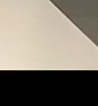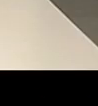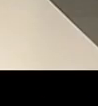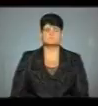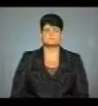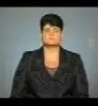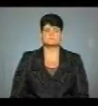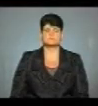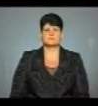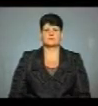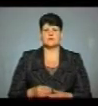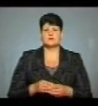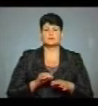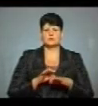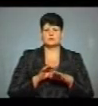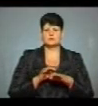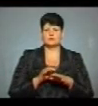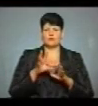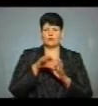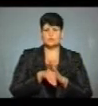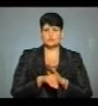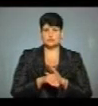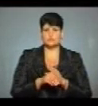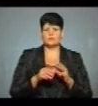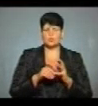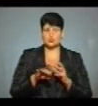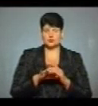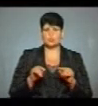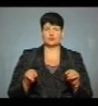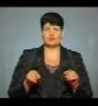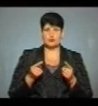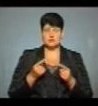така, і не могли вивозити ґрунт, який утворюється, коли ми